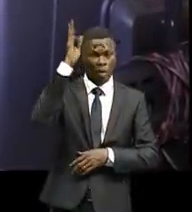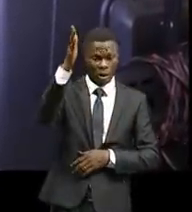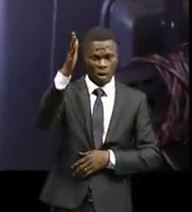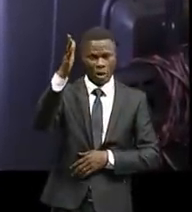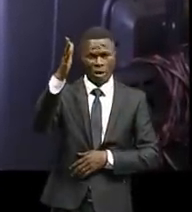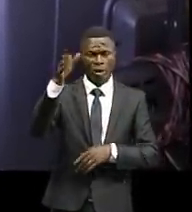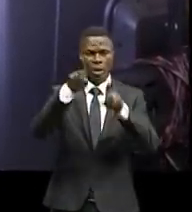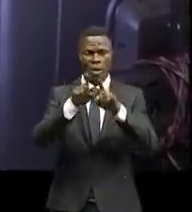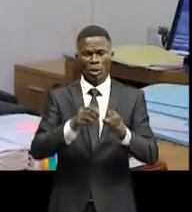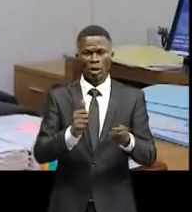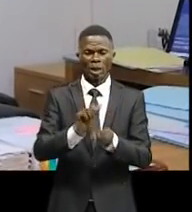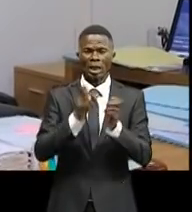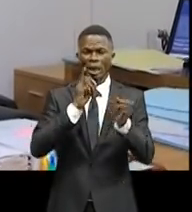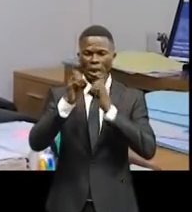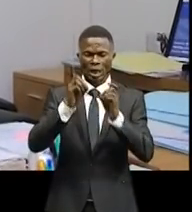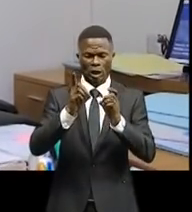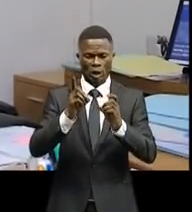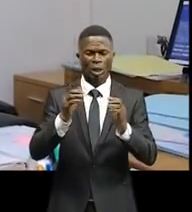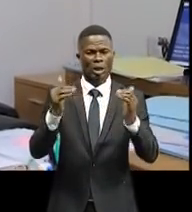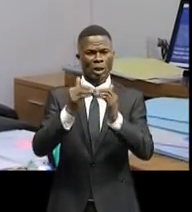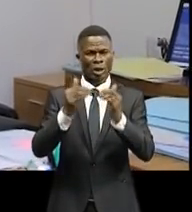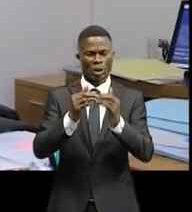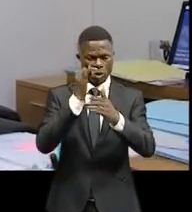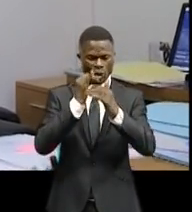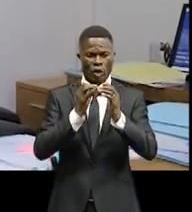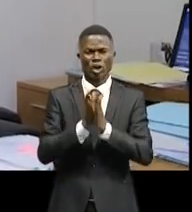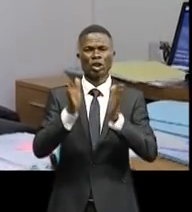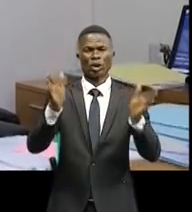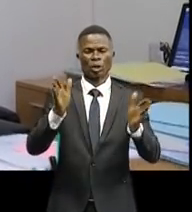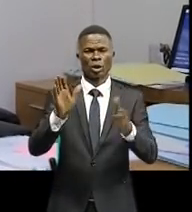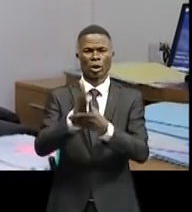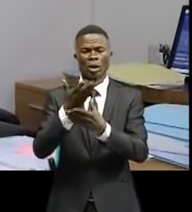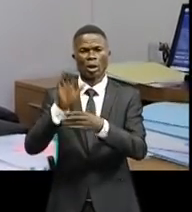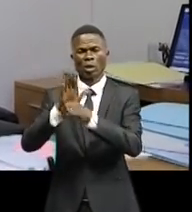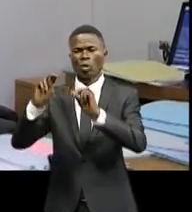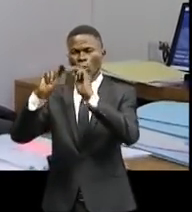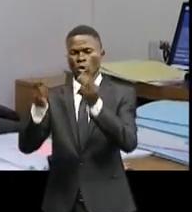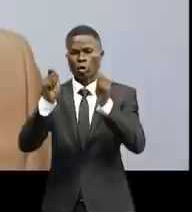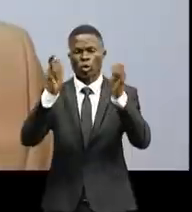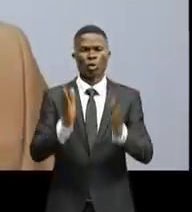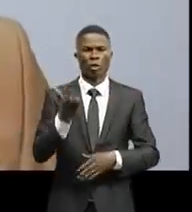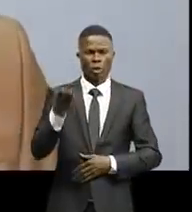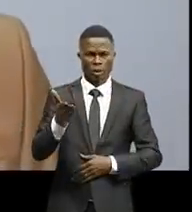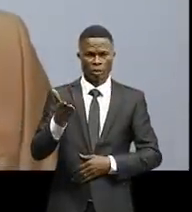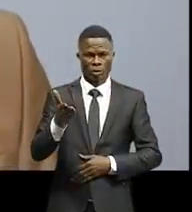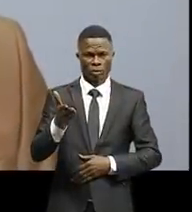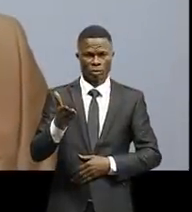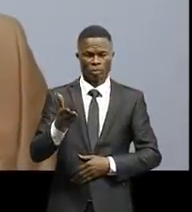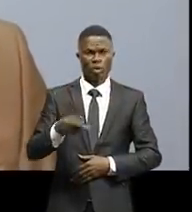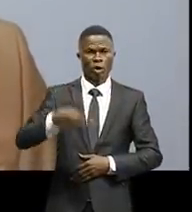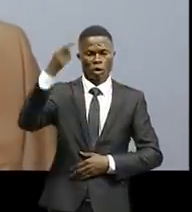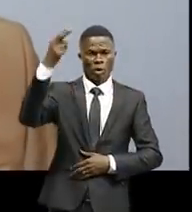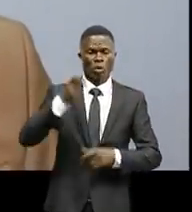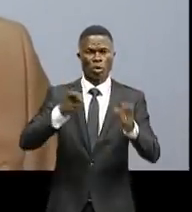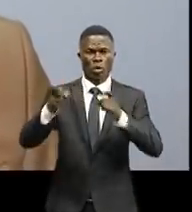d'avenir au moyen d'un dialogue proactif et inclusif entre les différentes parties prenantes. Placé sous le haut